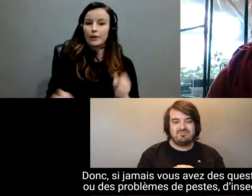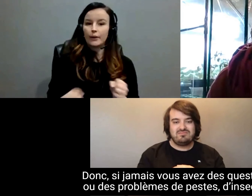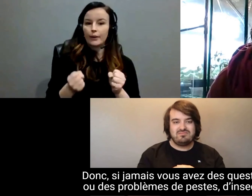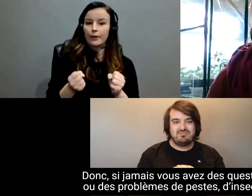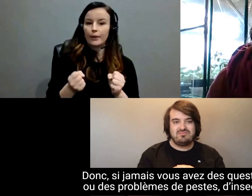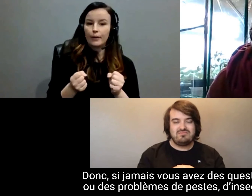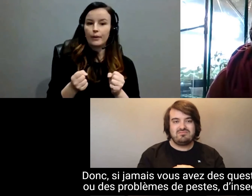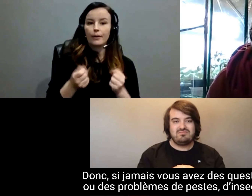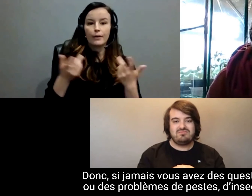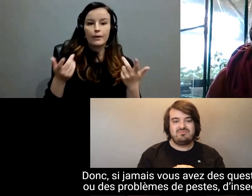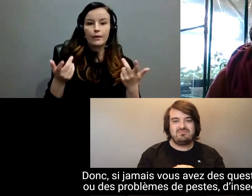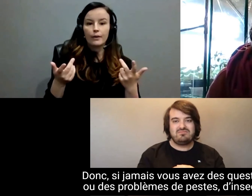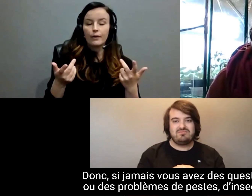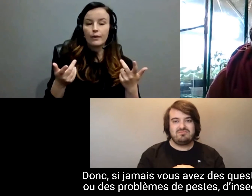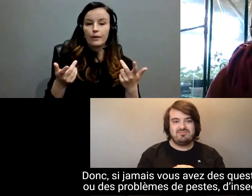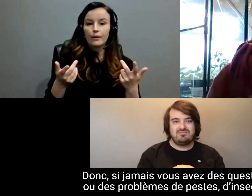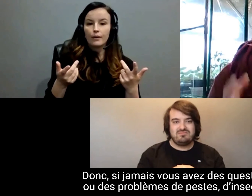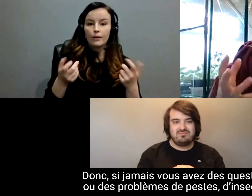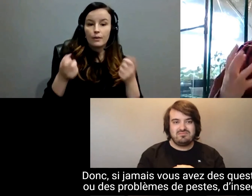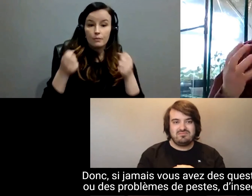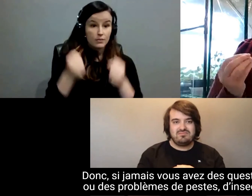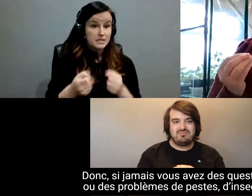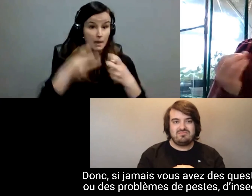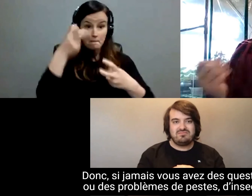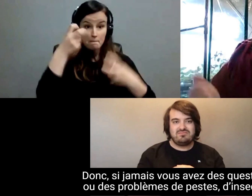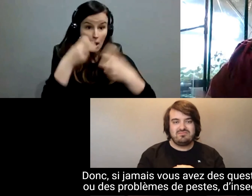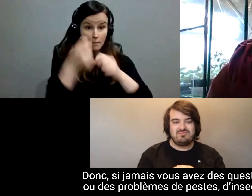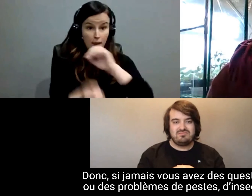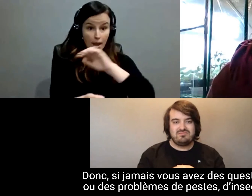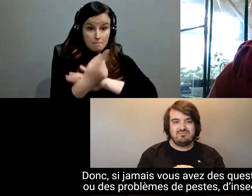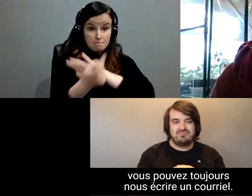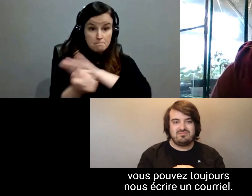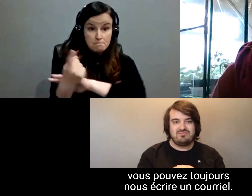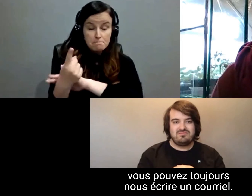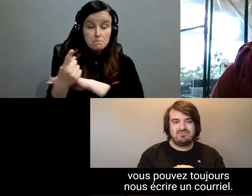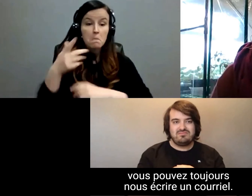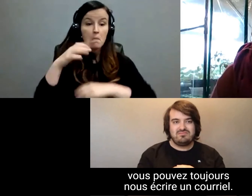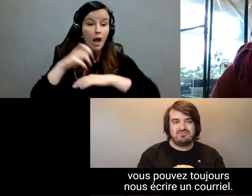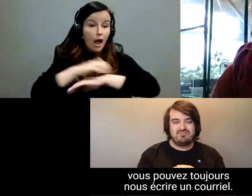ou des problèmes de peste d'insectes,